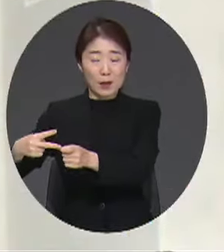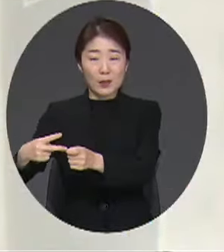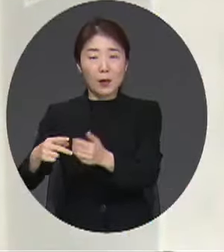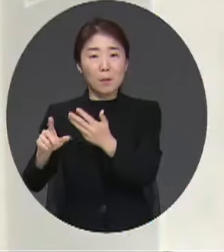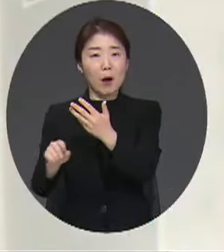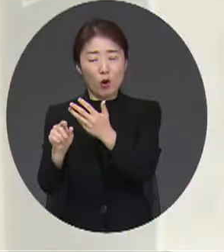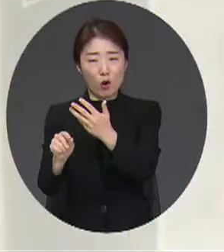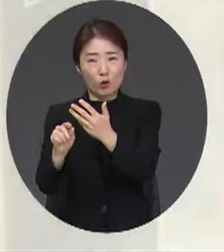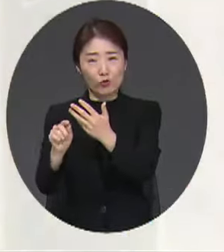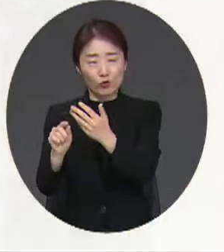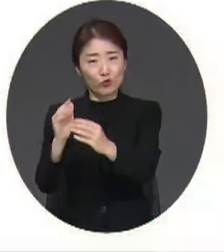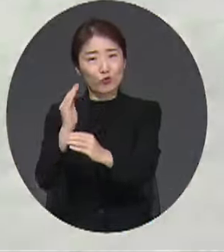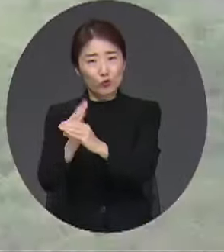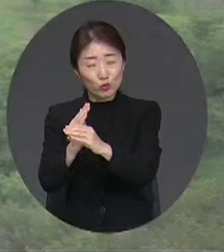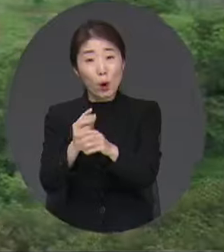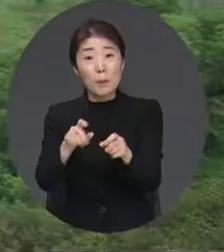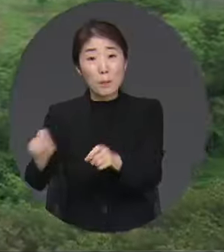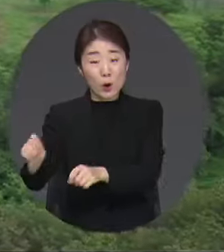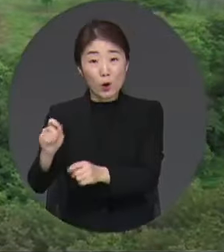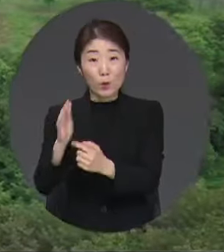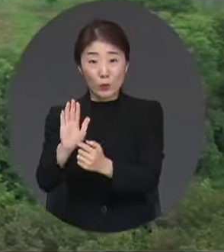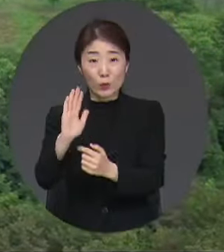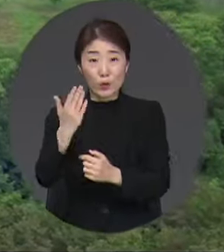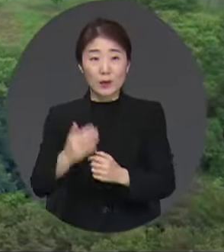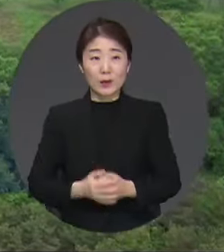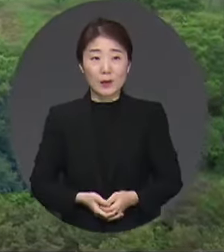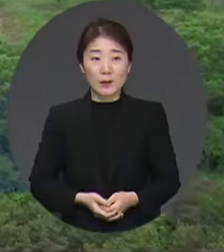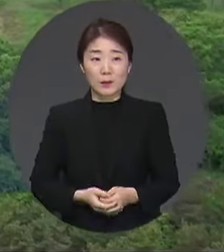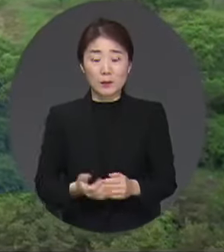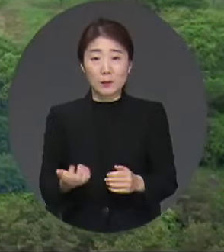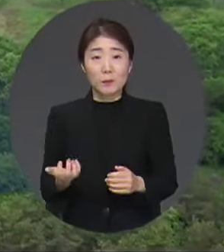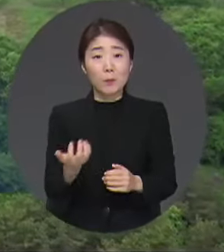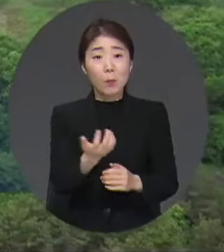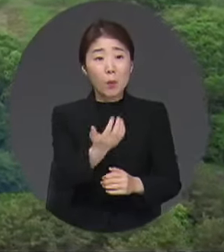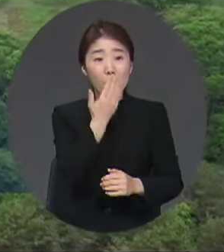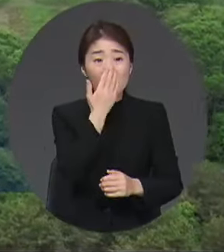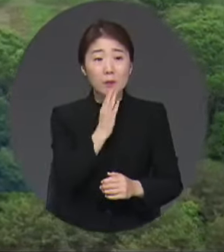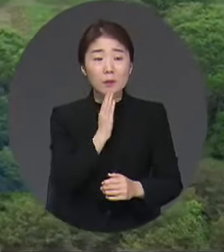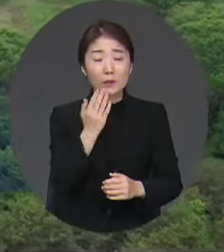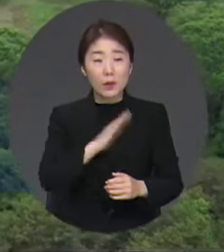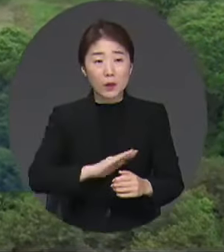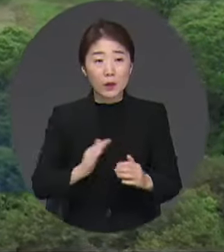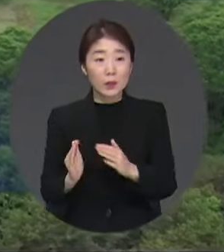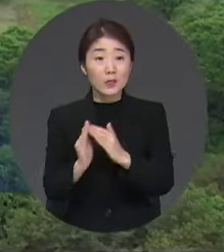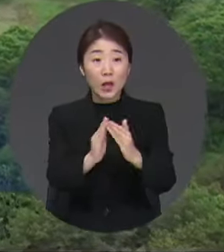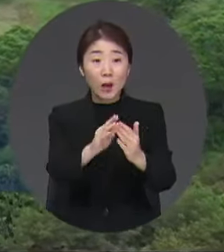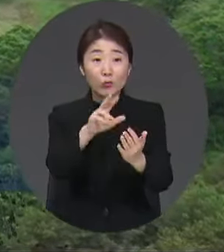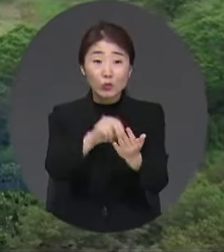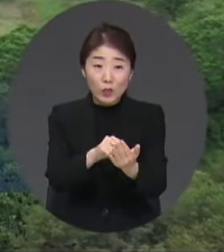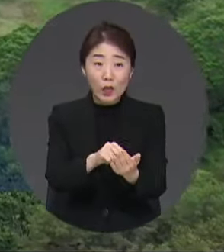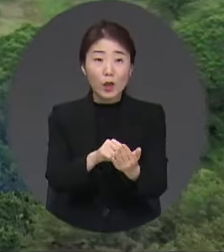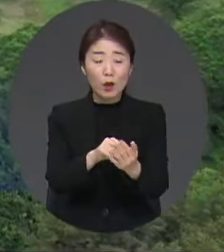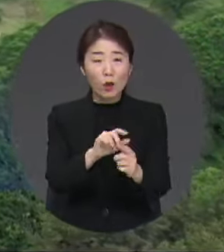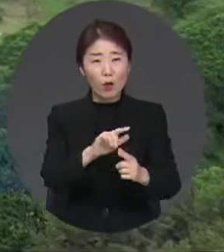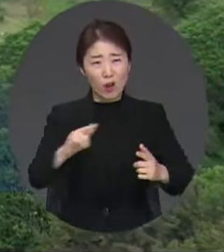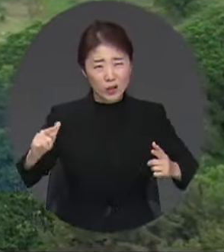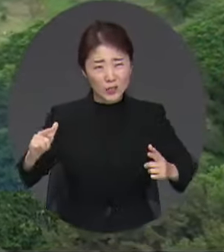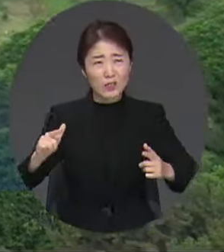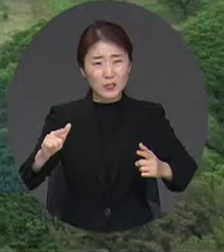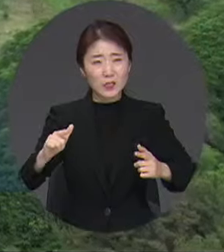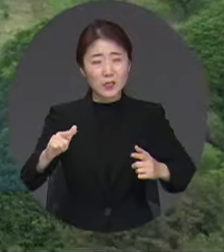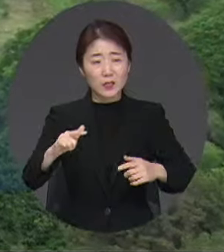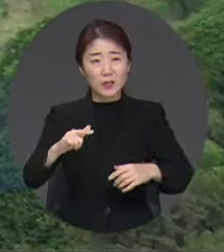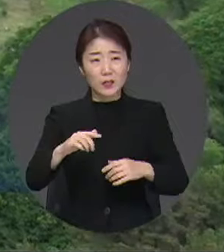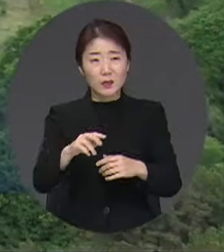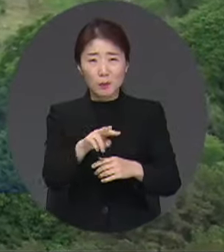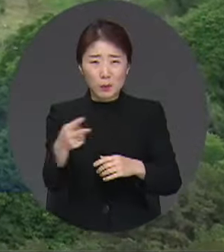중순으로 미뤄졌습니다 입주자 입장으로서는 이사 문제라든지 기타 관련된 재된 상황이